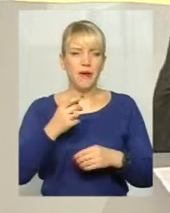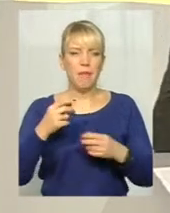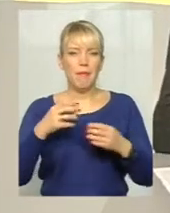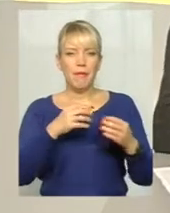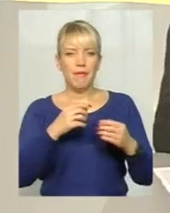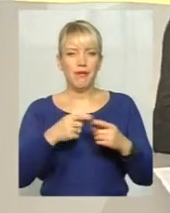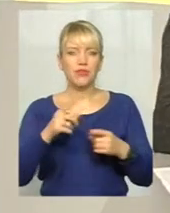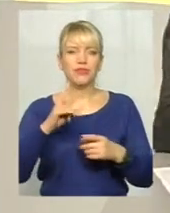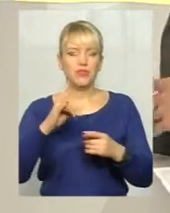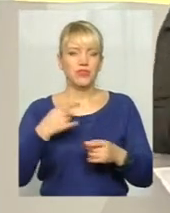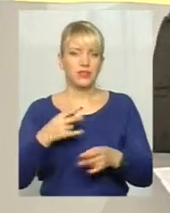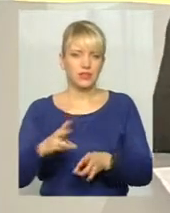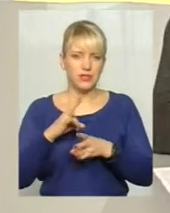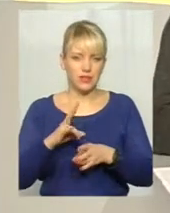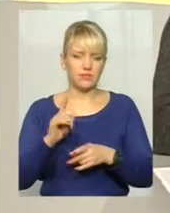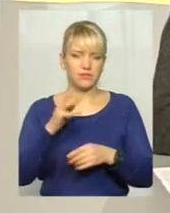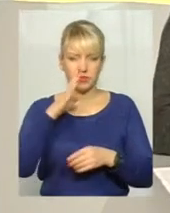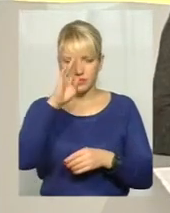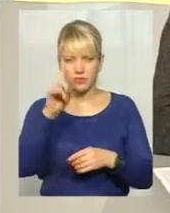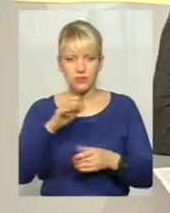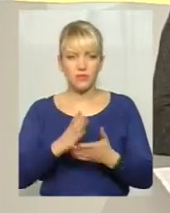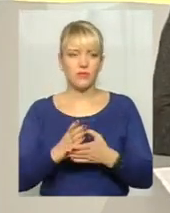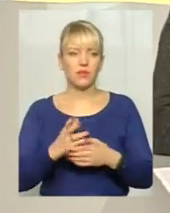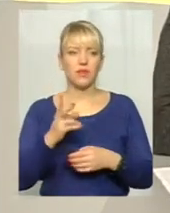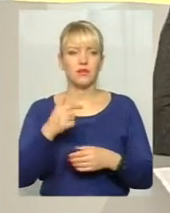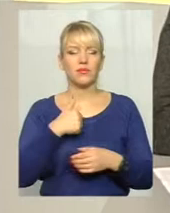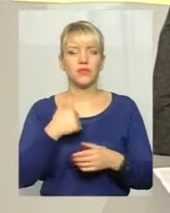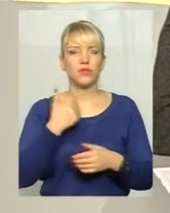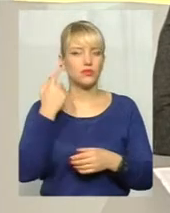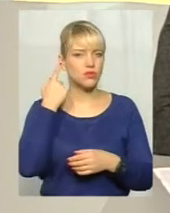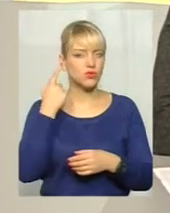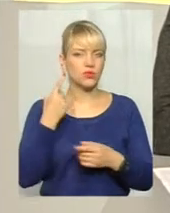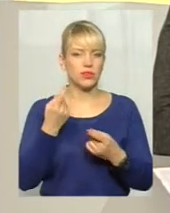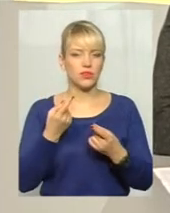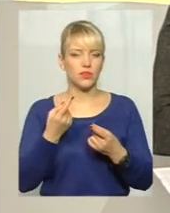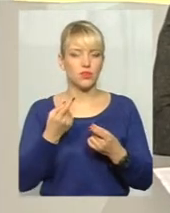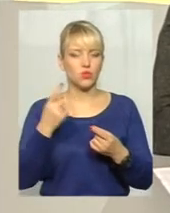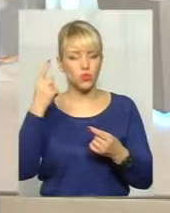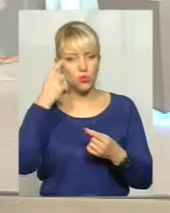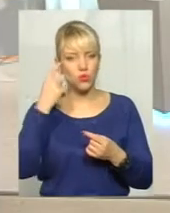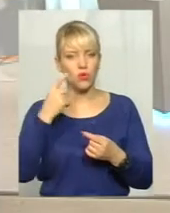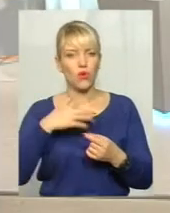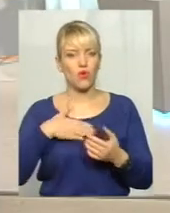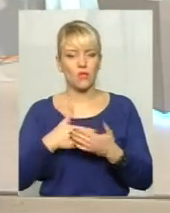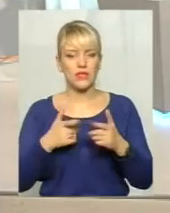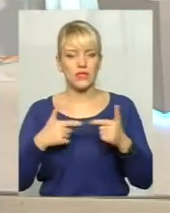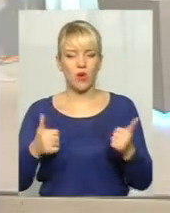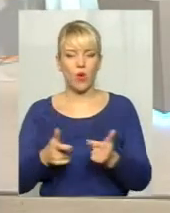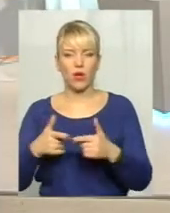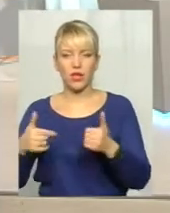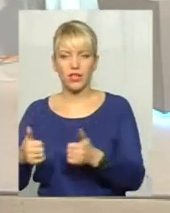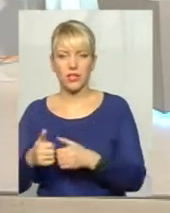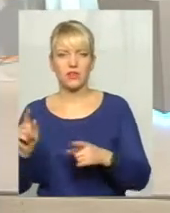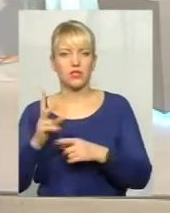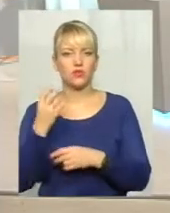суцільна зрада. Зрада навіть на прикладі цієї ситуації. Мені хочеться почути якраз думку громадських організацій, що, на